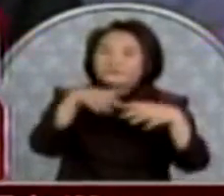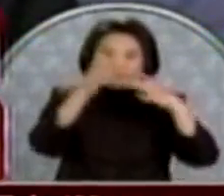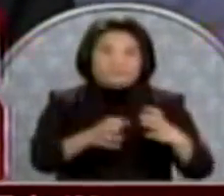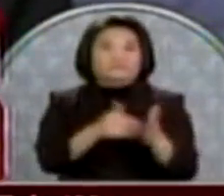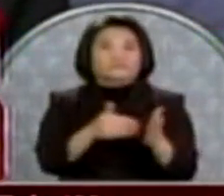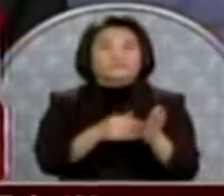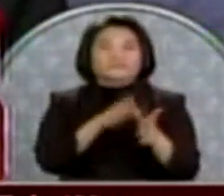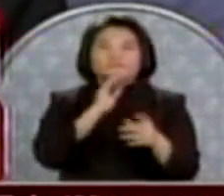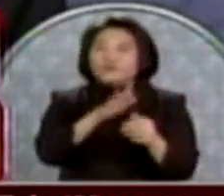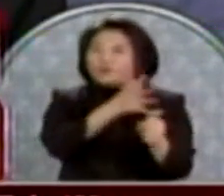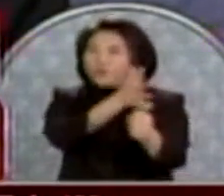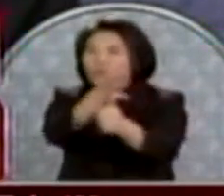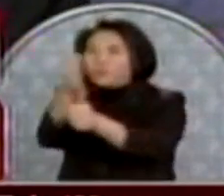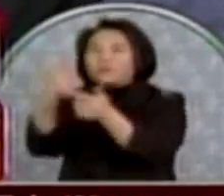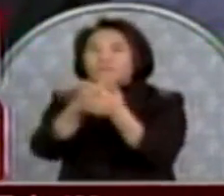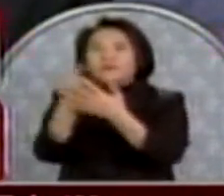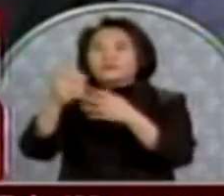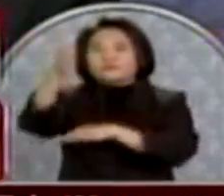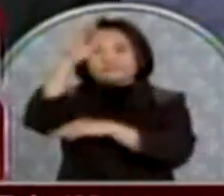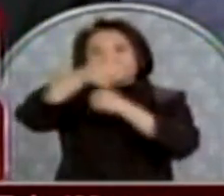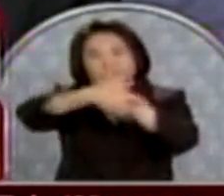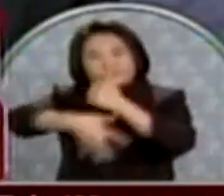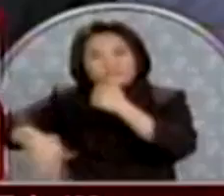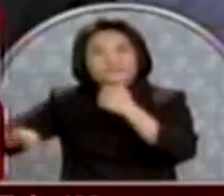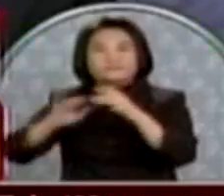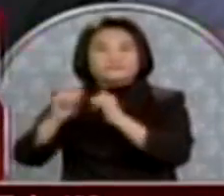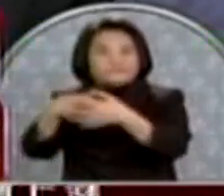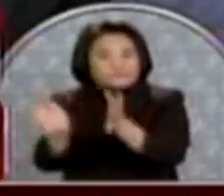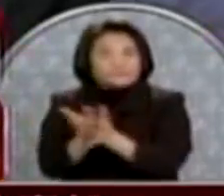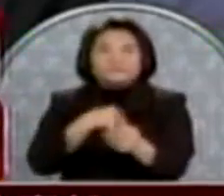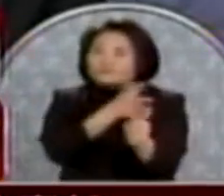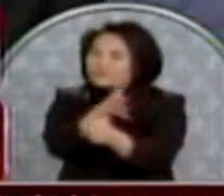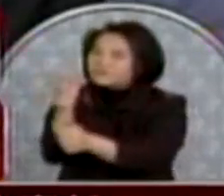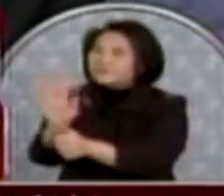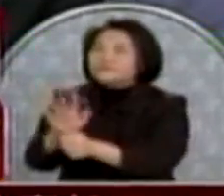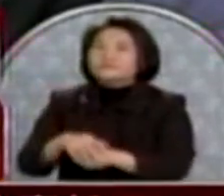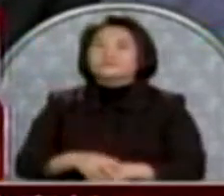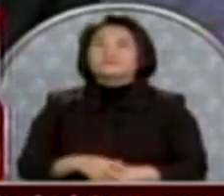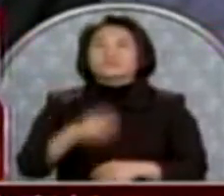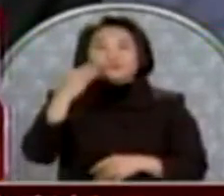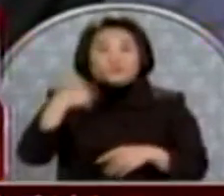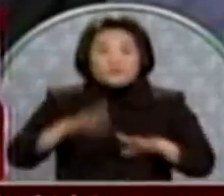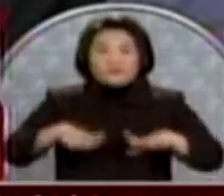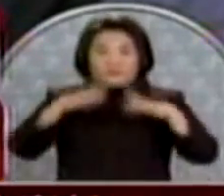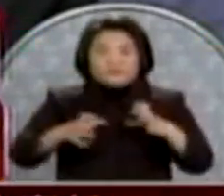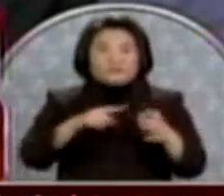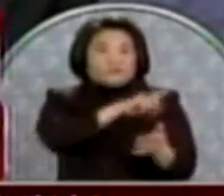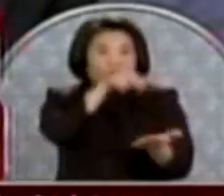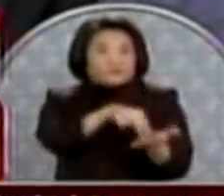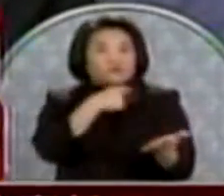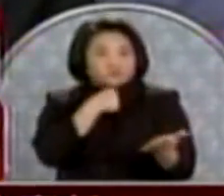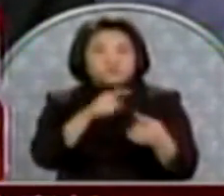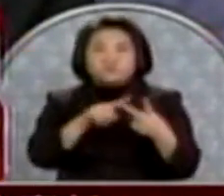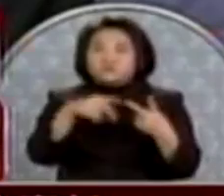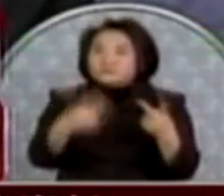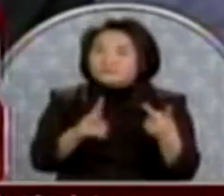成立，基本上是征询了各机关跟许多民间团体的意见。因为如果要成立一个具有独立